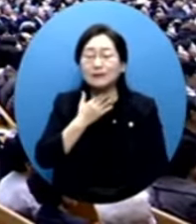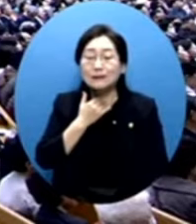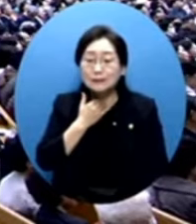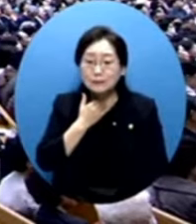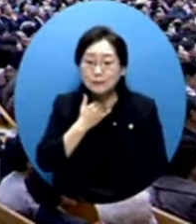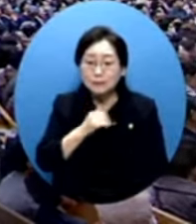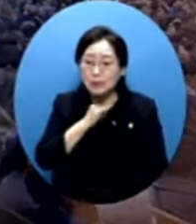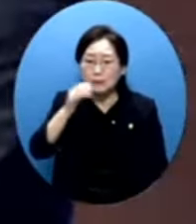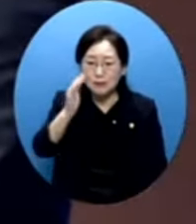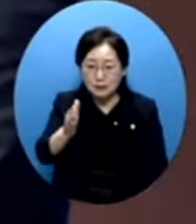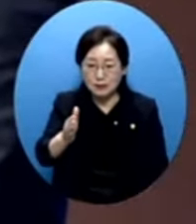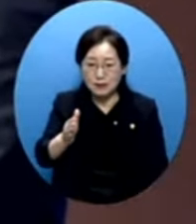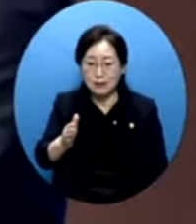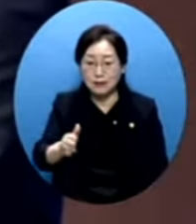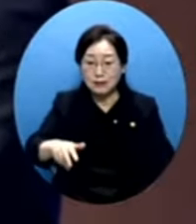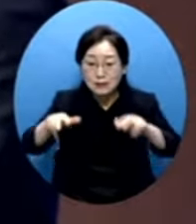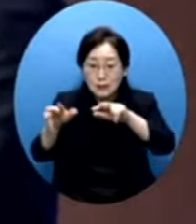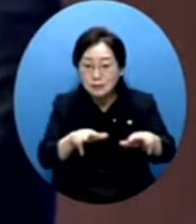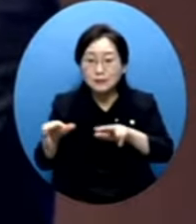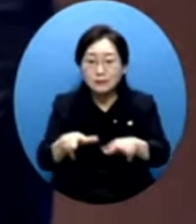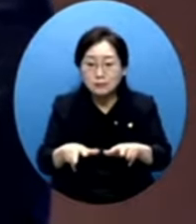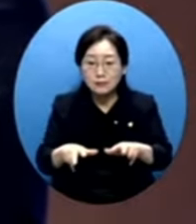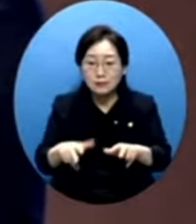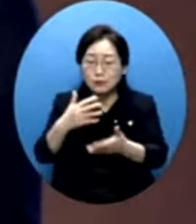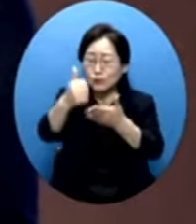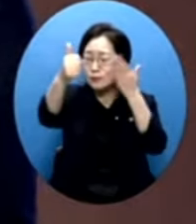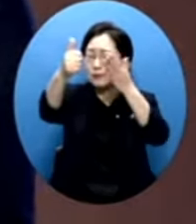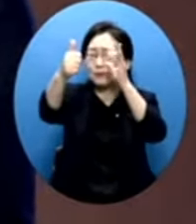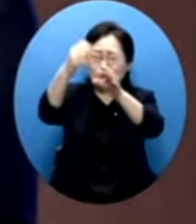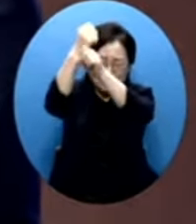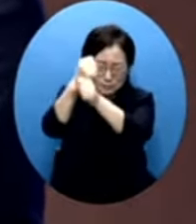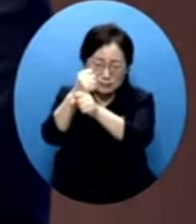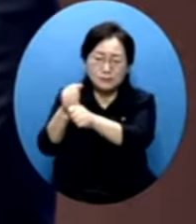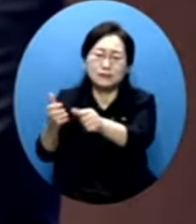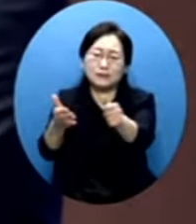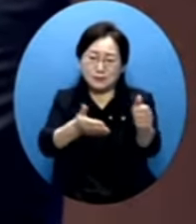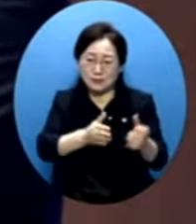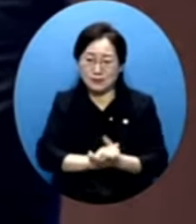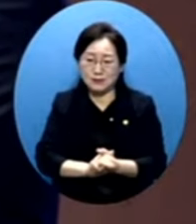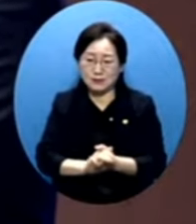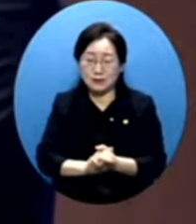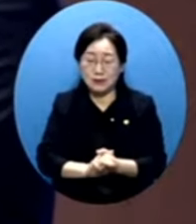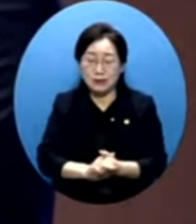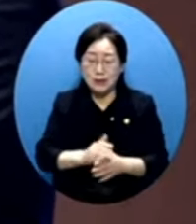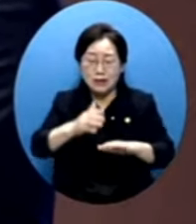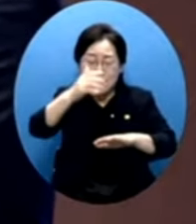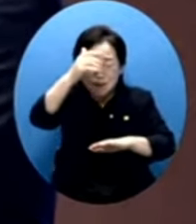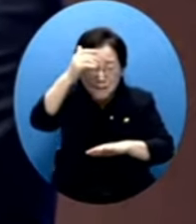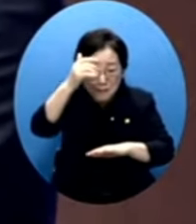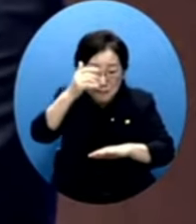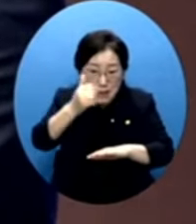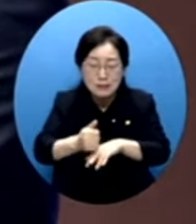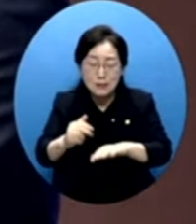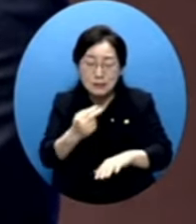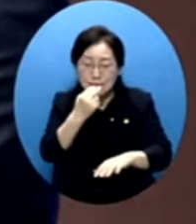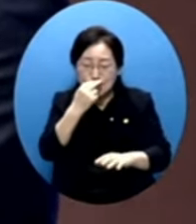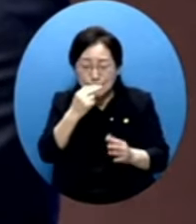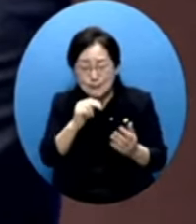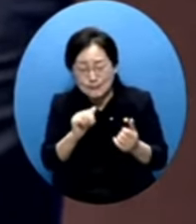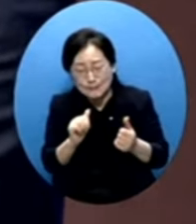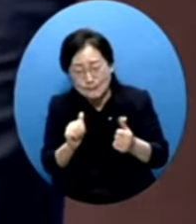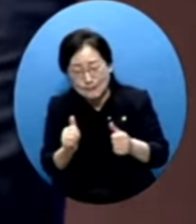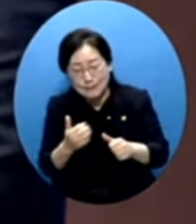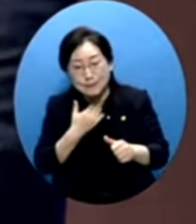포기하면 안 됩니다 바로 그때가 주님을 바라보고 주님을 붙들 때 있는 것입니다 그 마지막 순간에 그때를 견디지 못해서